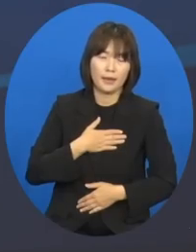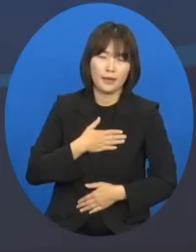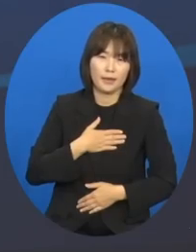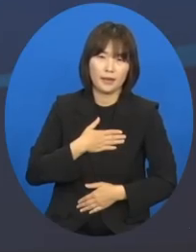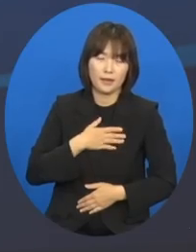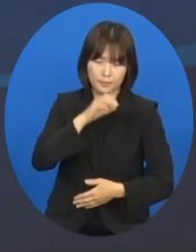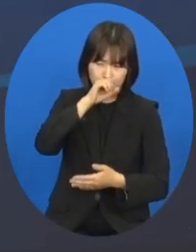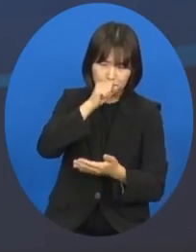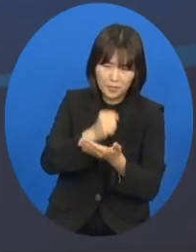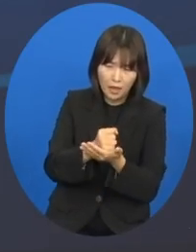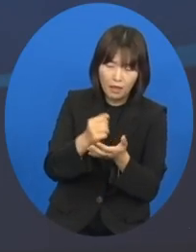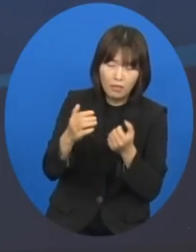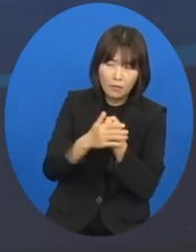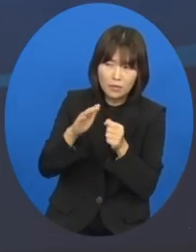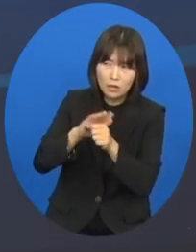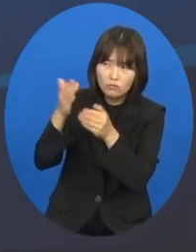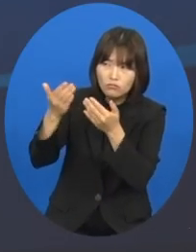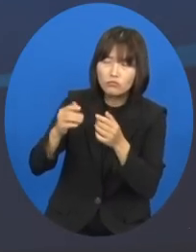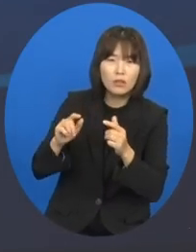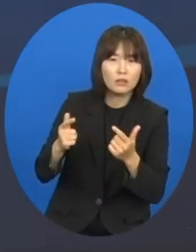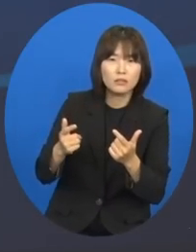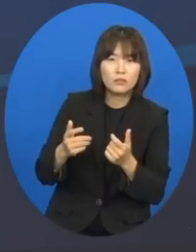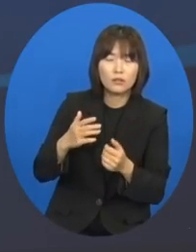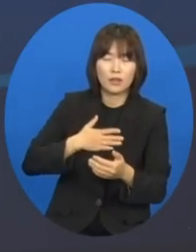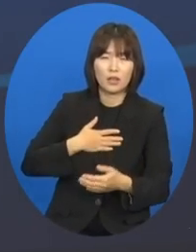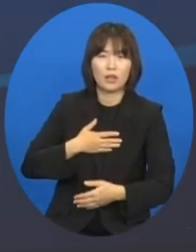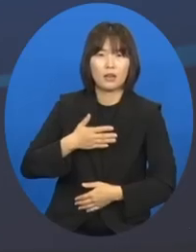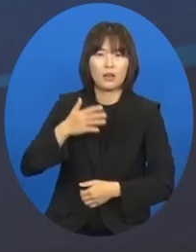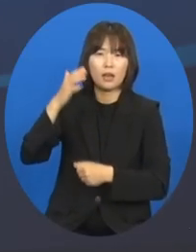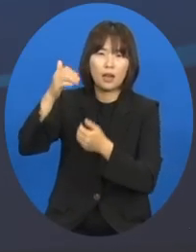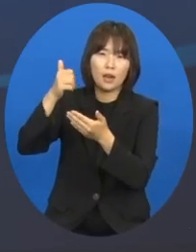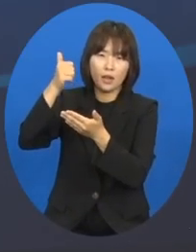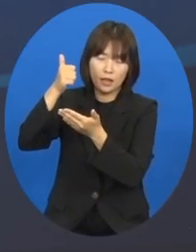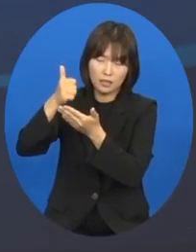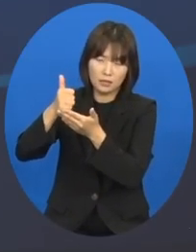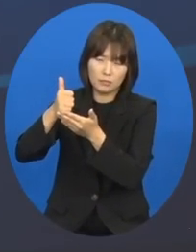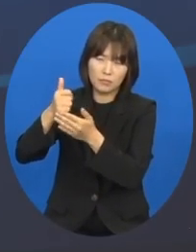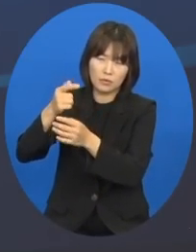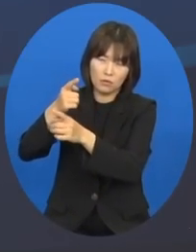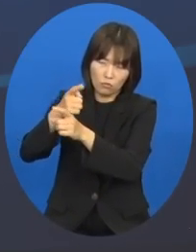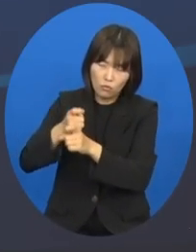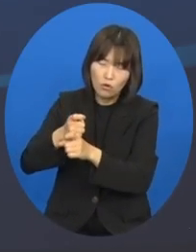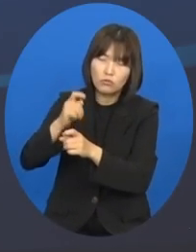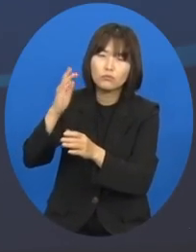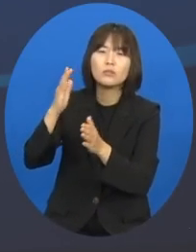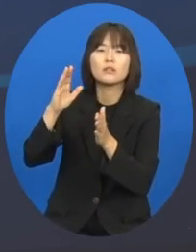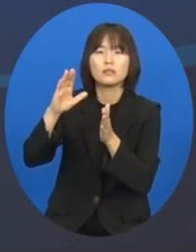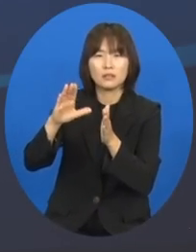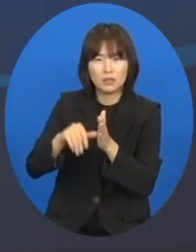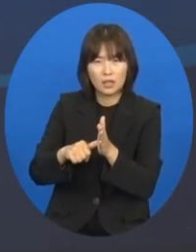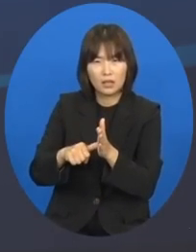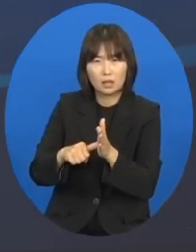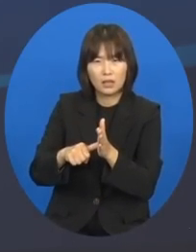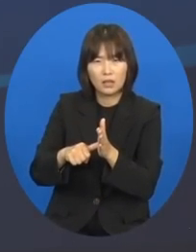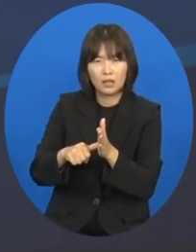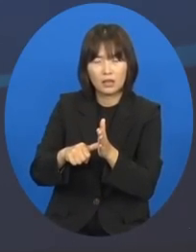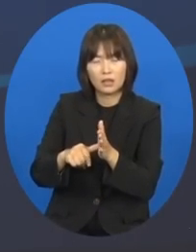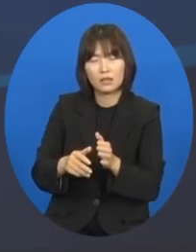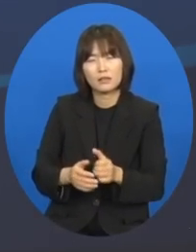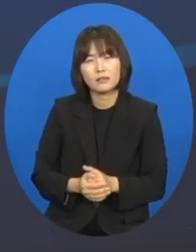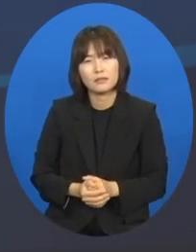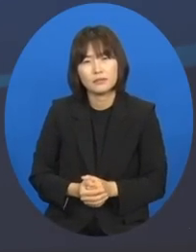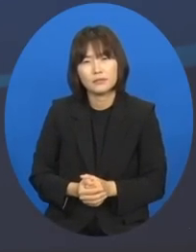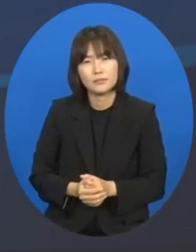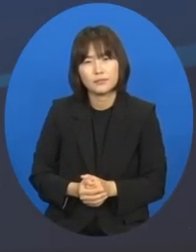내가 죄인 되었을 때 내가 하나님과 원수 되었을 때 그런 비참하고 말도 안 되는